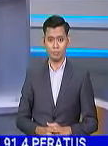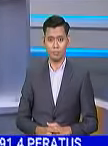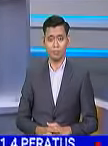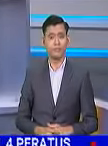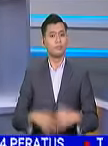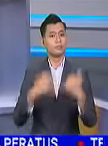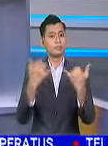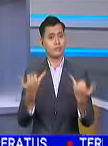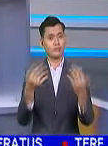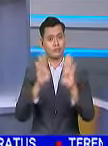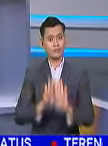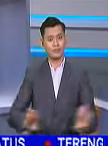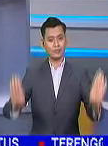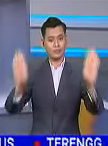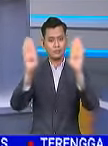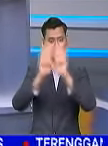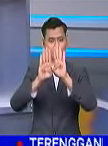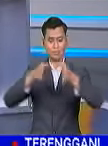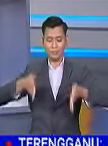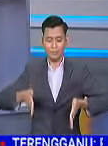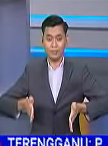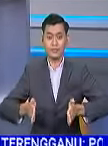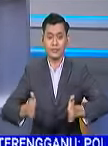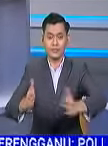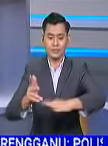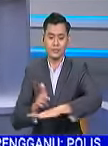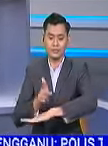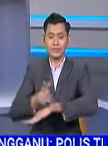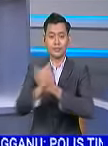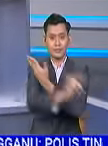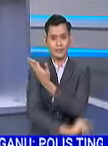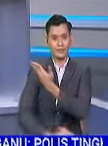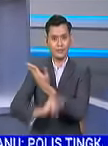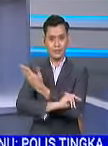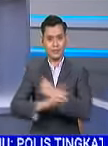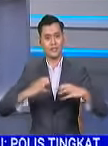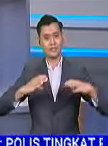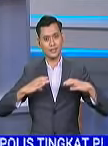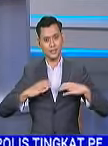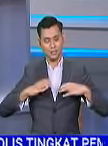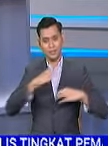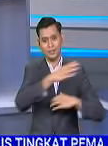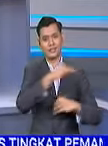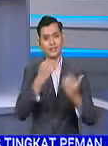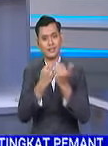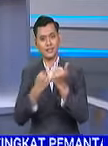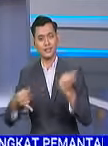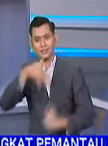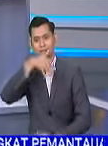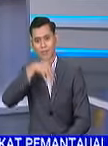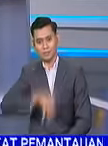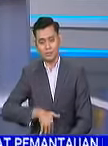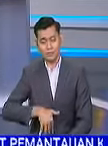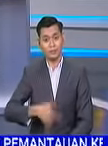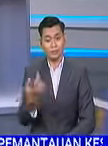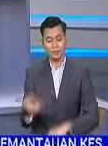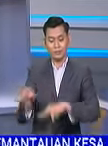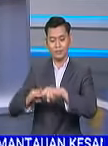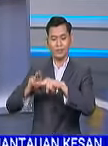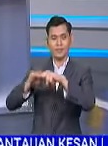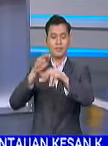Baik, beralih kepada perkembangan pergerakan trafik rentas negeri sempena cuti hujung minggu dan Maulidur Rasul. Susulan jangkaan peningkatan